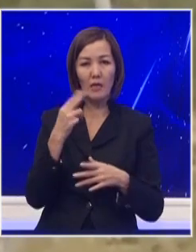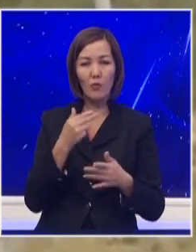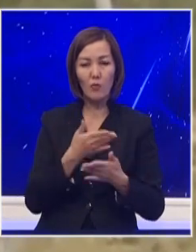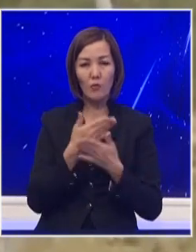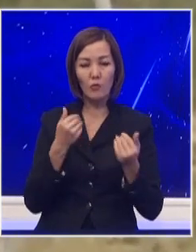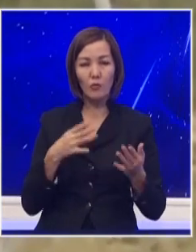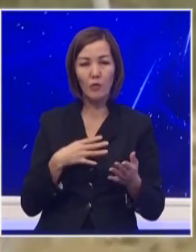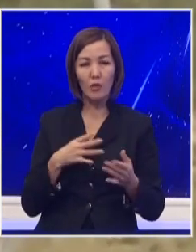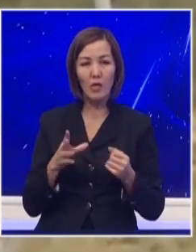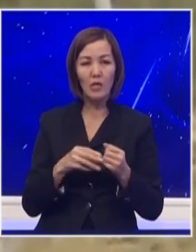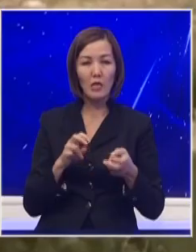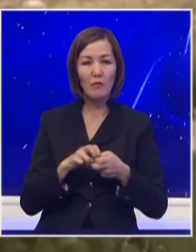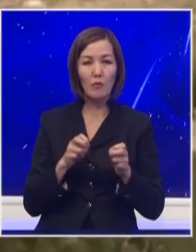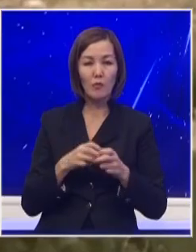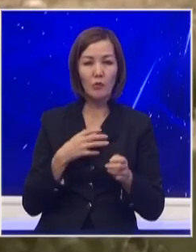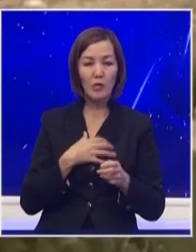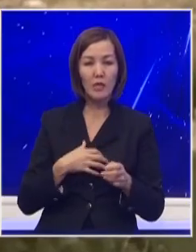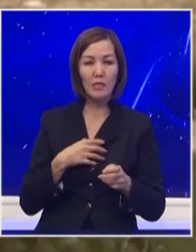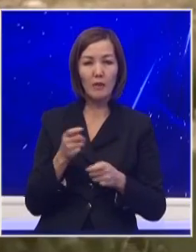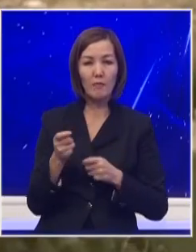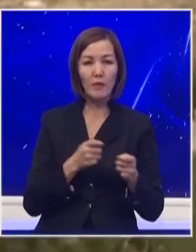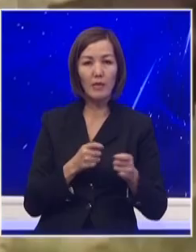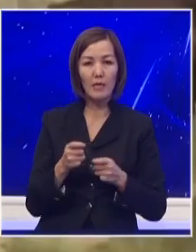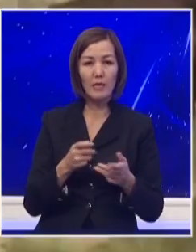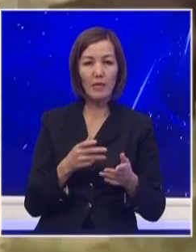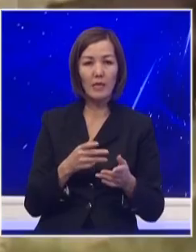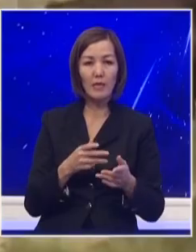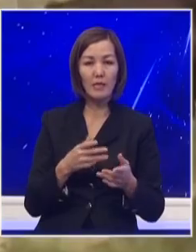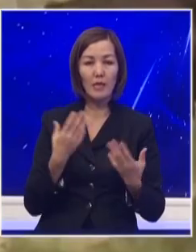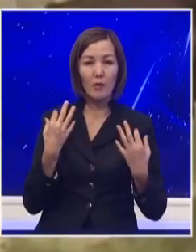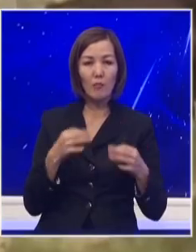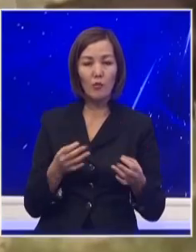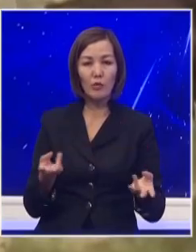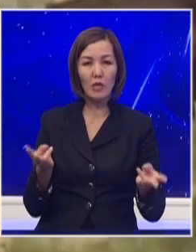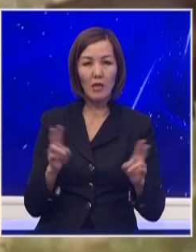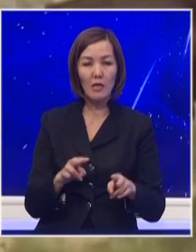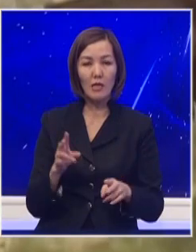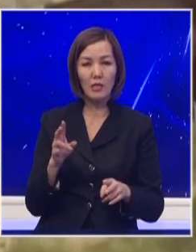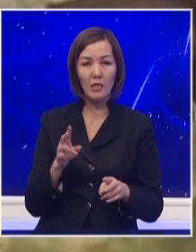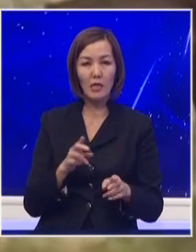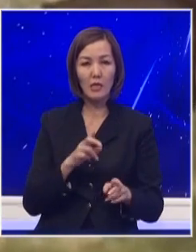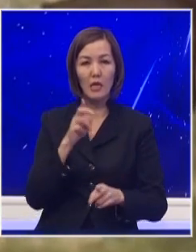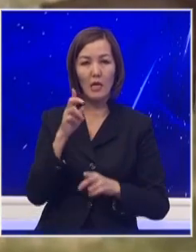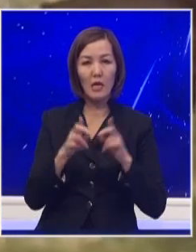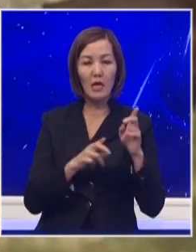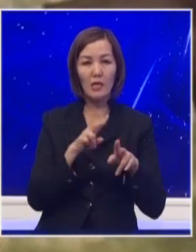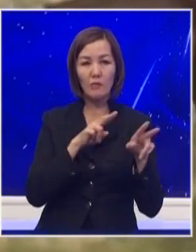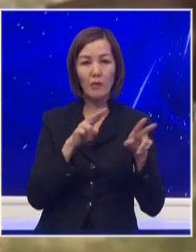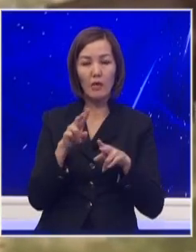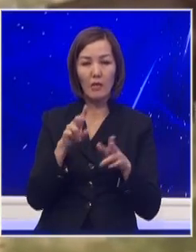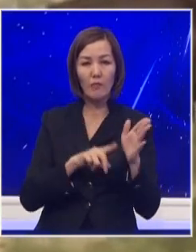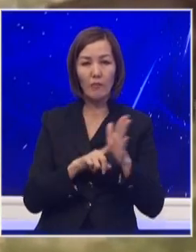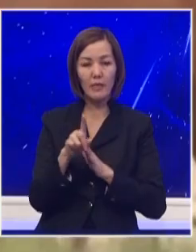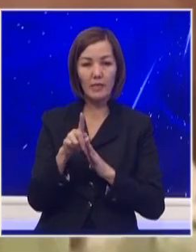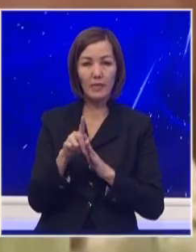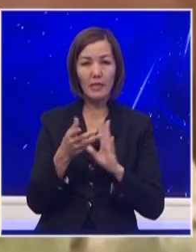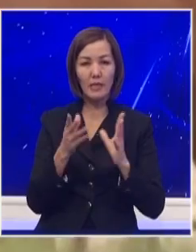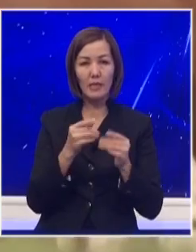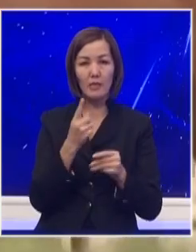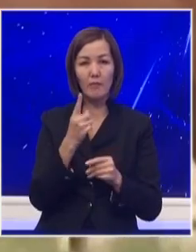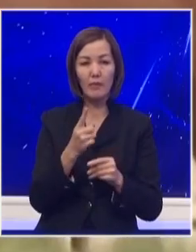бір ер адамды қуып жатқаны түсірілген. Ислам Республикасында Мақса Амин есімді бойжеткеннің өлімінен кейін жаппай наразылық шерулер басталып,